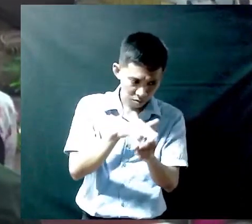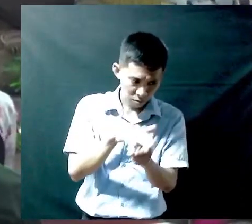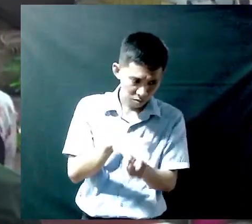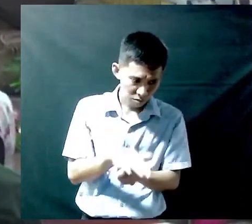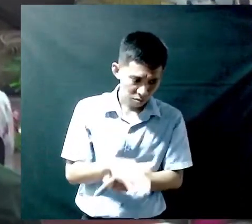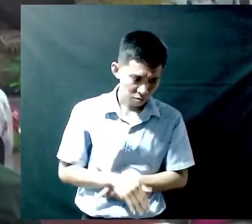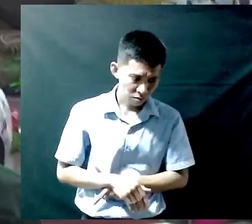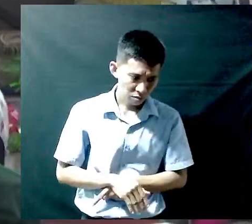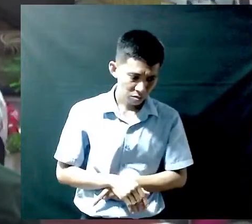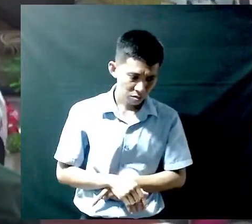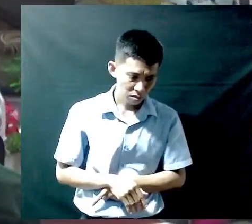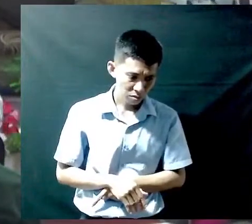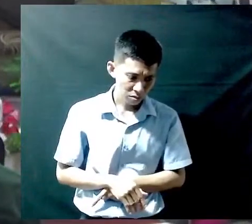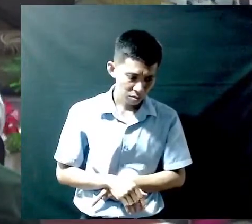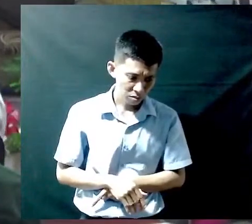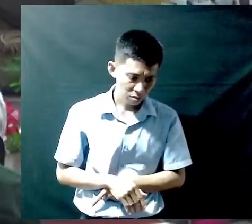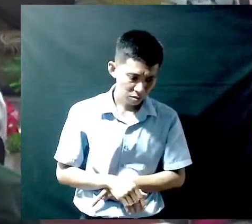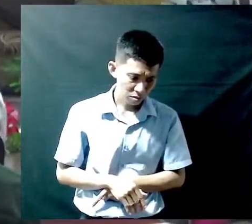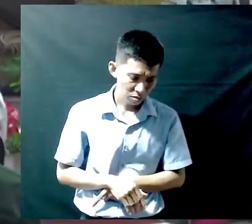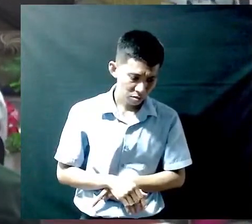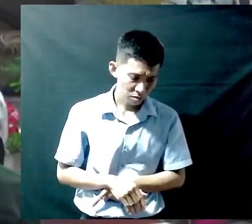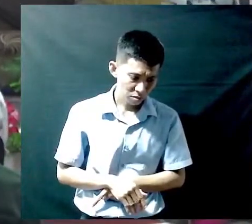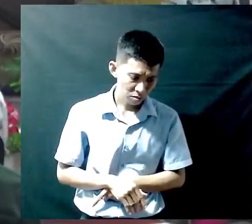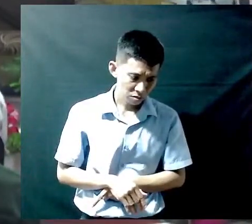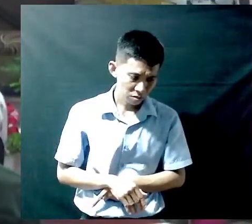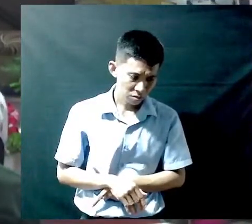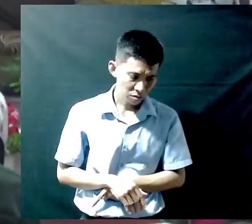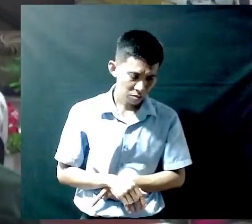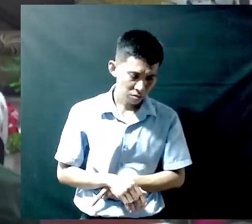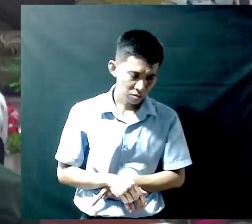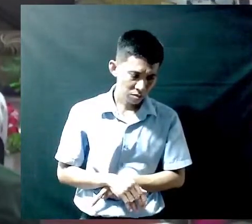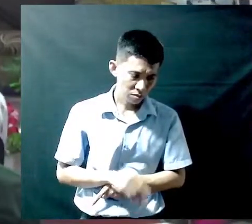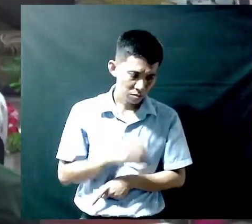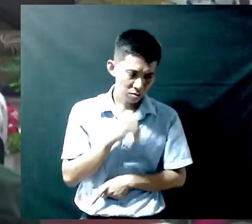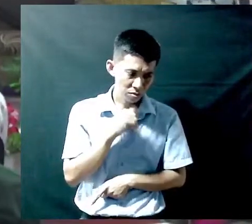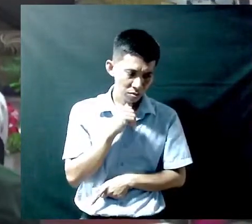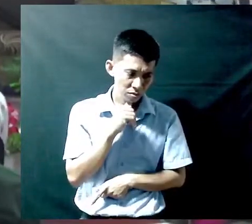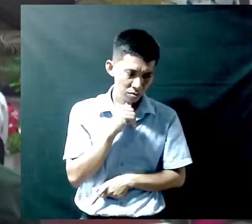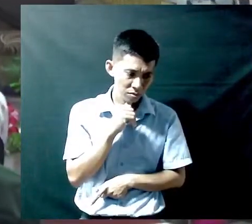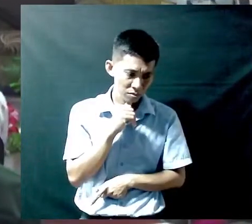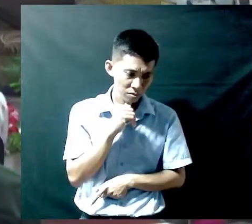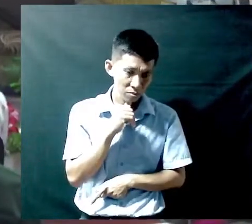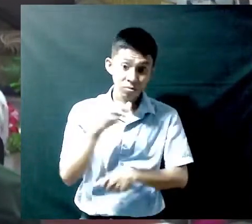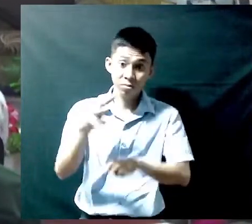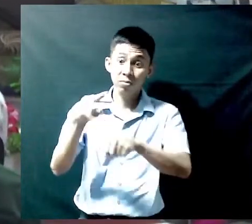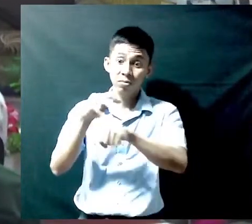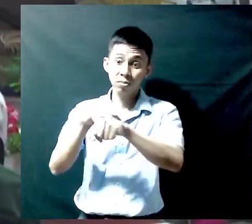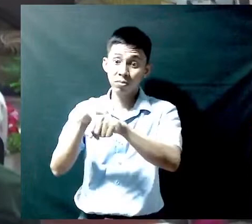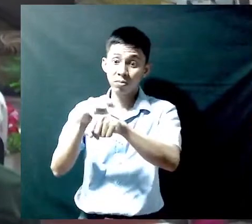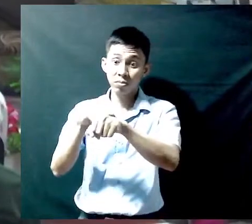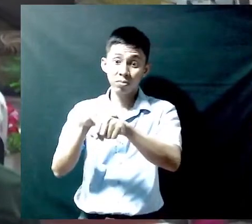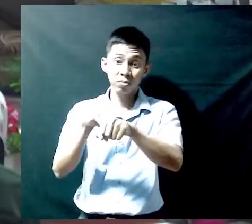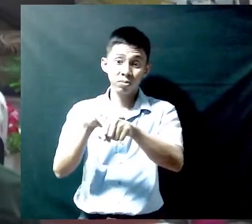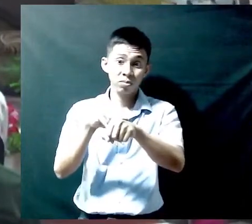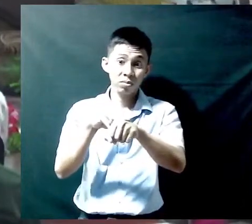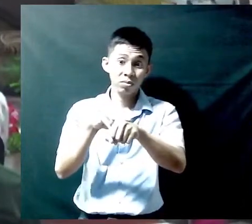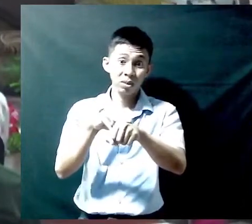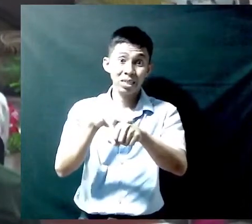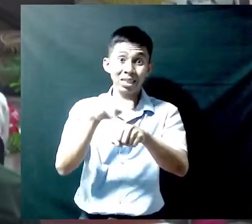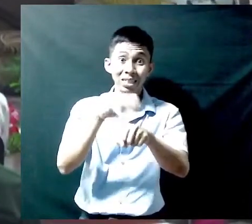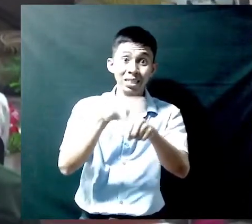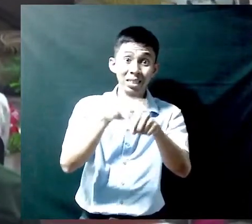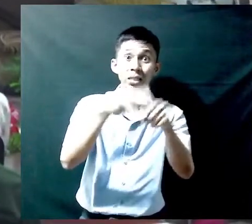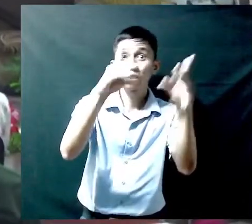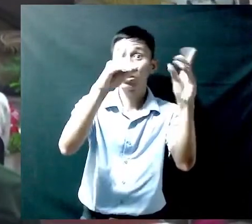Hindi after si Lord kung para sa kanya yung ginagawa mo. Bakit? Kasi ang totoong ministry is not you doing it for